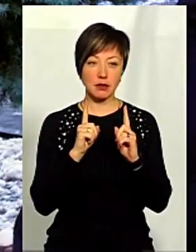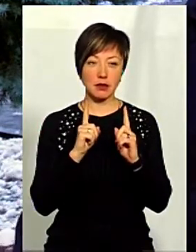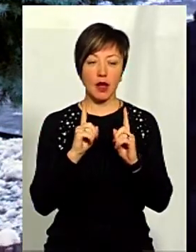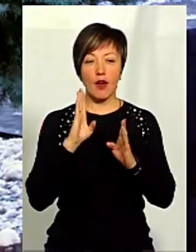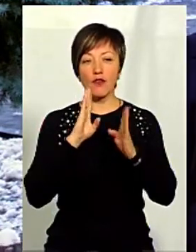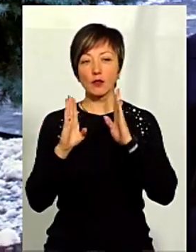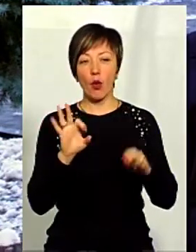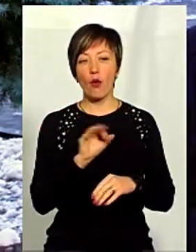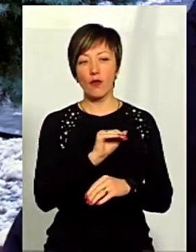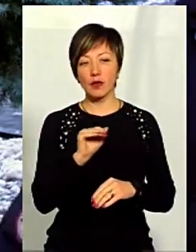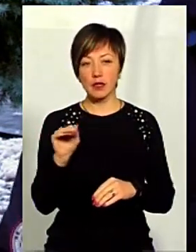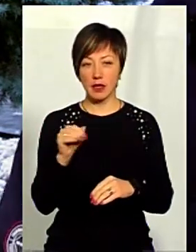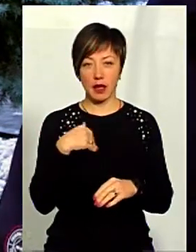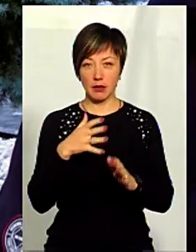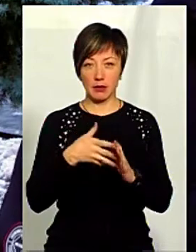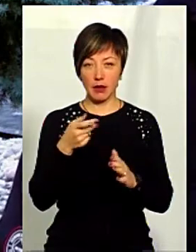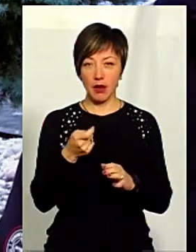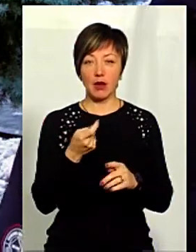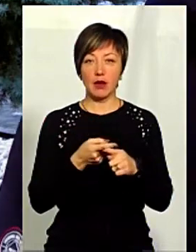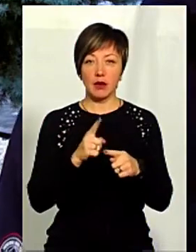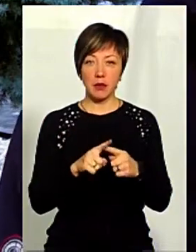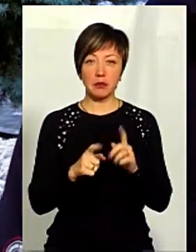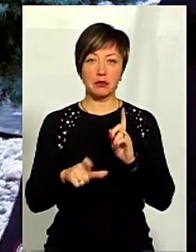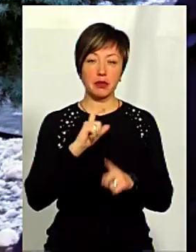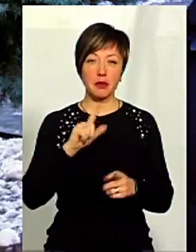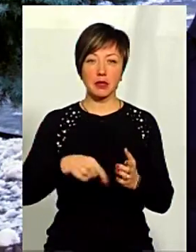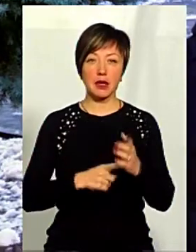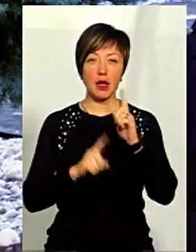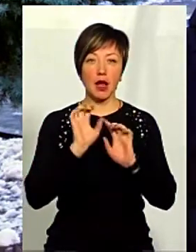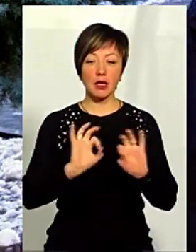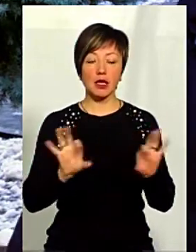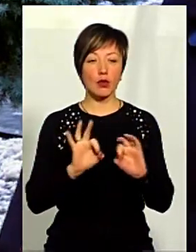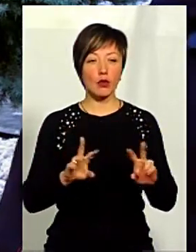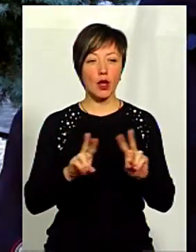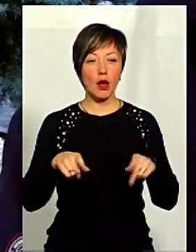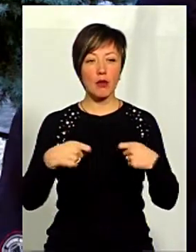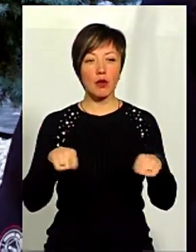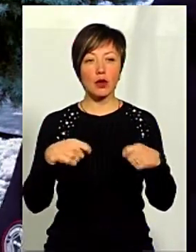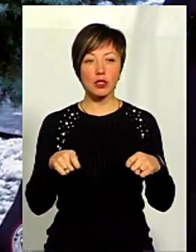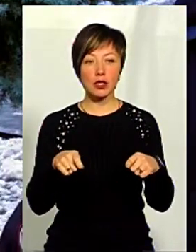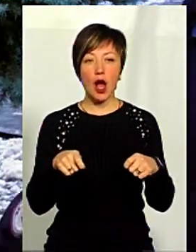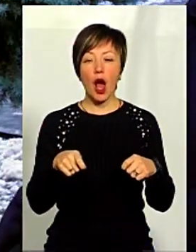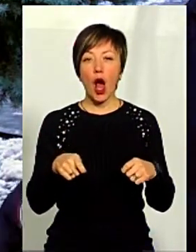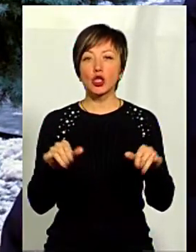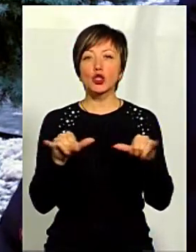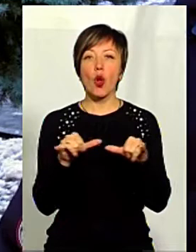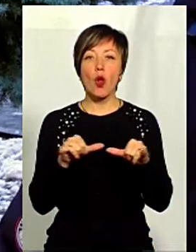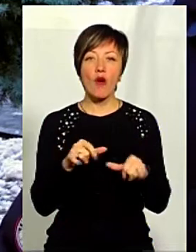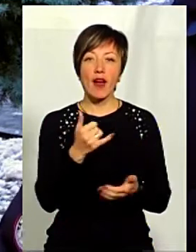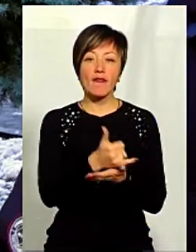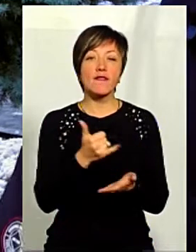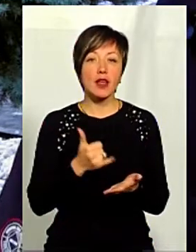Фейсбуку офіційних запитів я не надавав, але в Фейсбуку, тобто, мені відповідали, що міська рада трактує це як продаж столових вин. Але я,